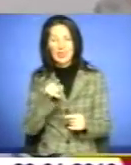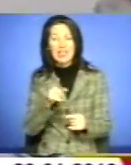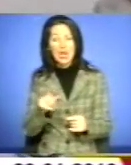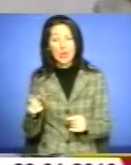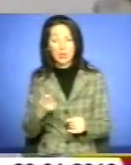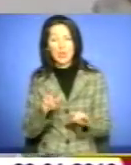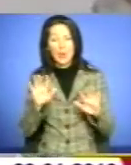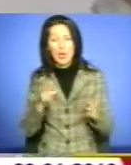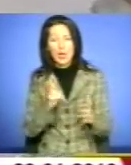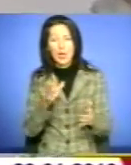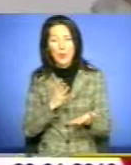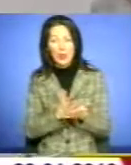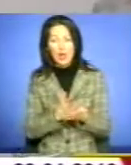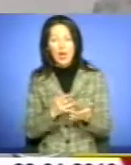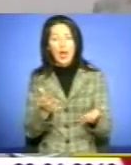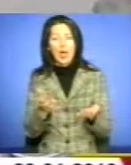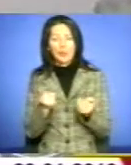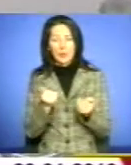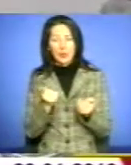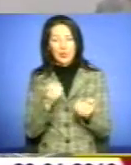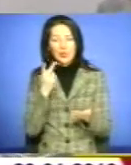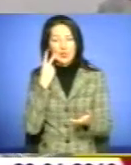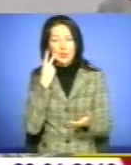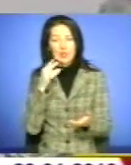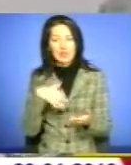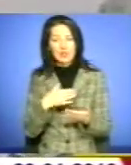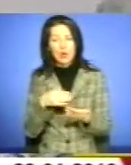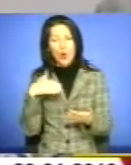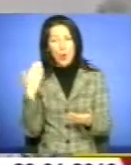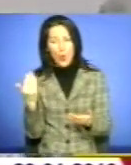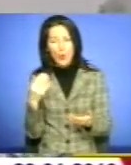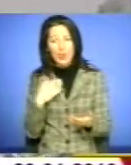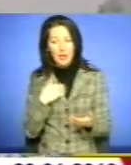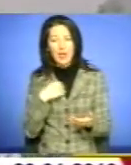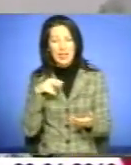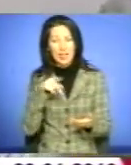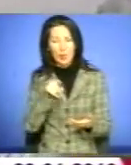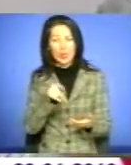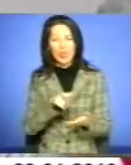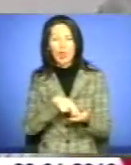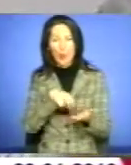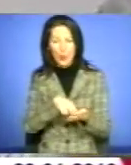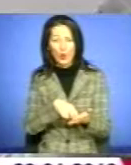ми сприймаємо завжди їх з свого боку, як ми йдемо туди на прощу, як ми йдемо